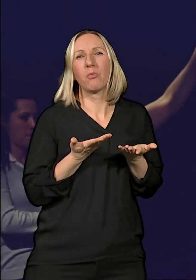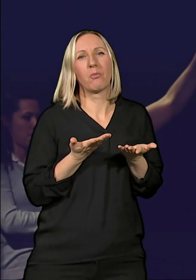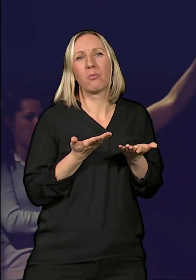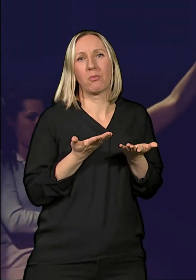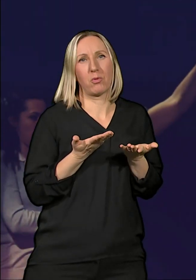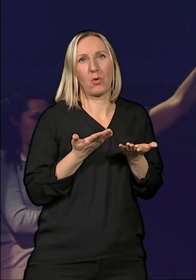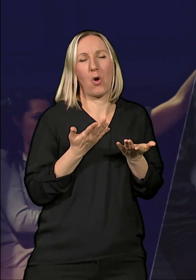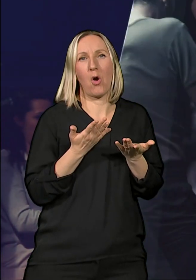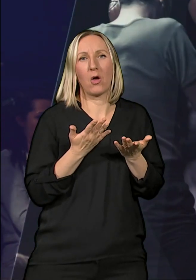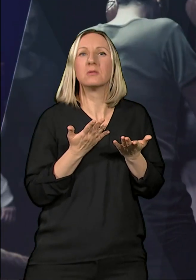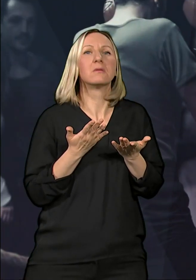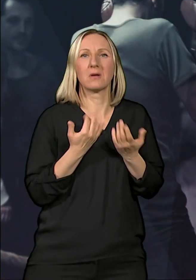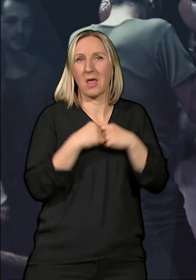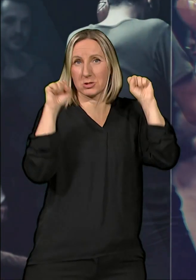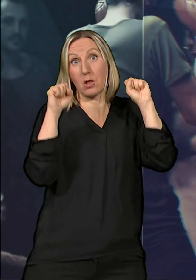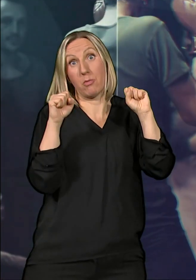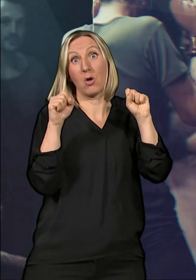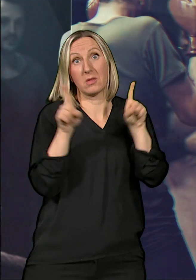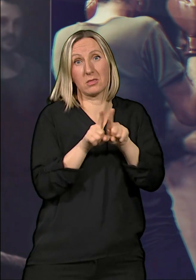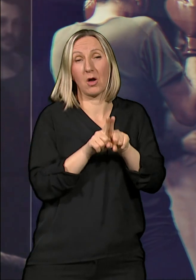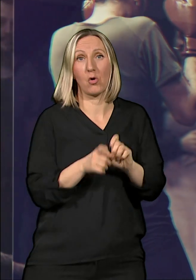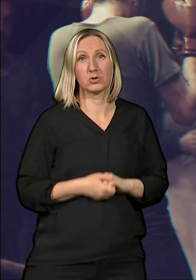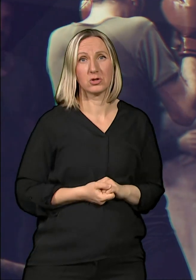krug slobode takođe.